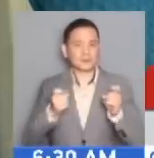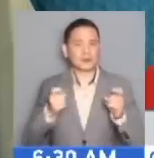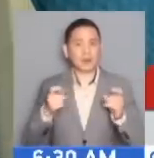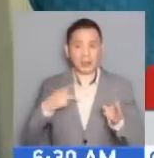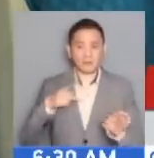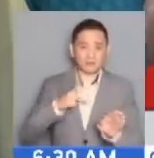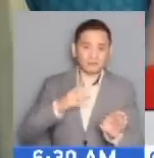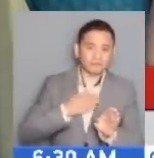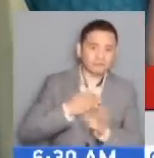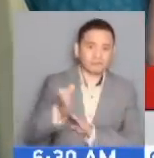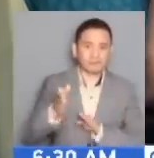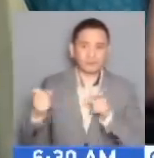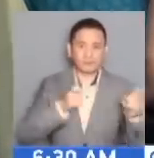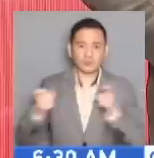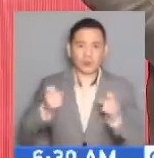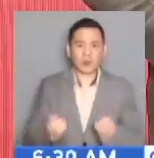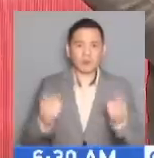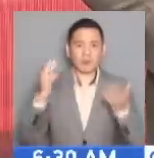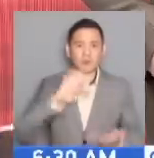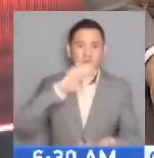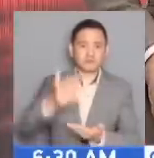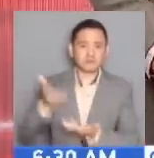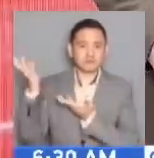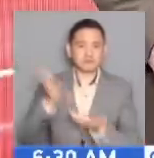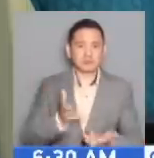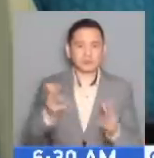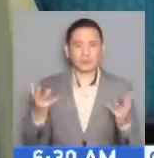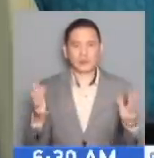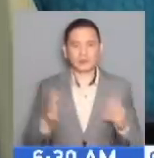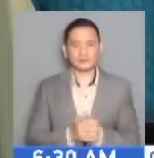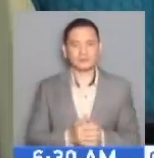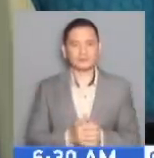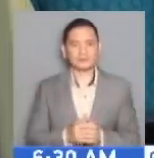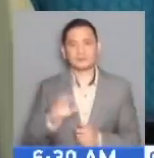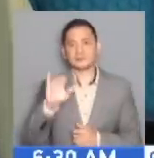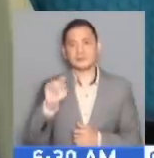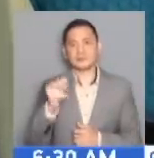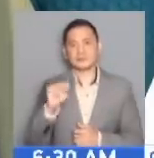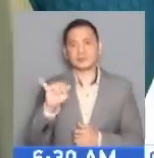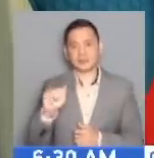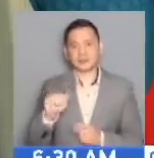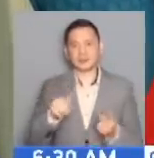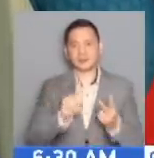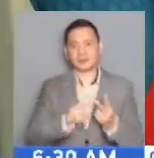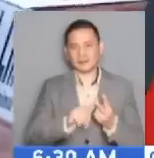ka-frequent. Yan ang pahayag nina Senadora Cynthia Villar at Bureau of Animal Industry Officer in Charge